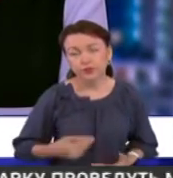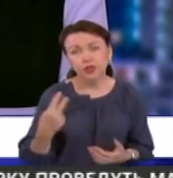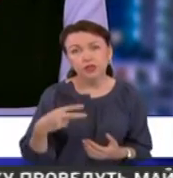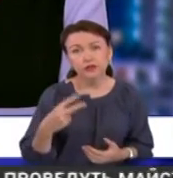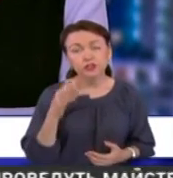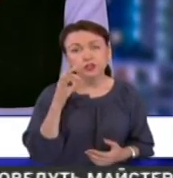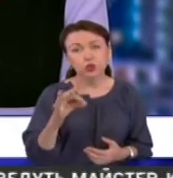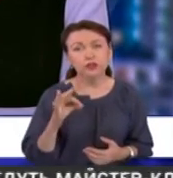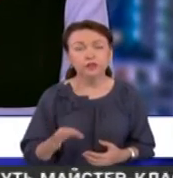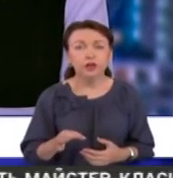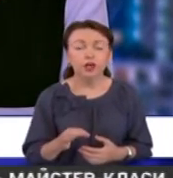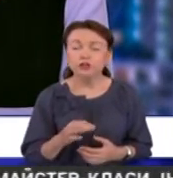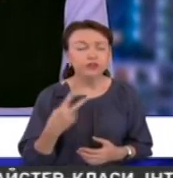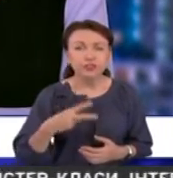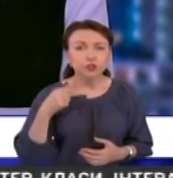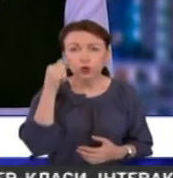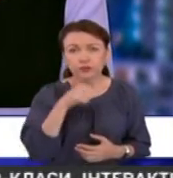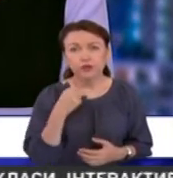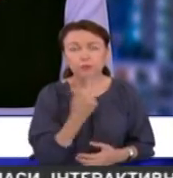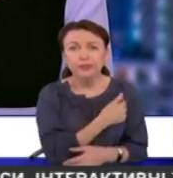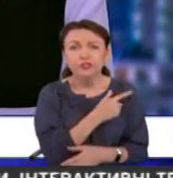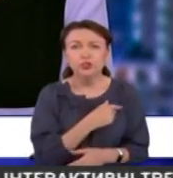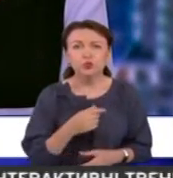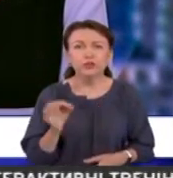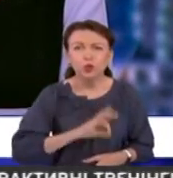років медицину просто використовували, зношували,